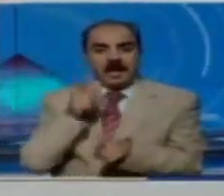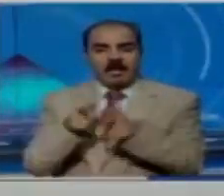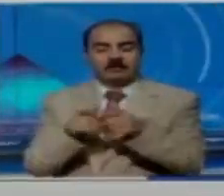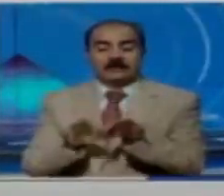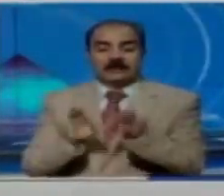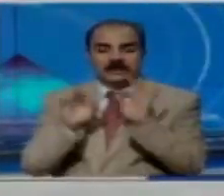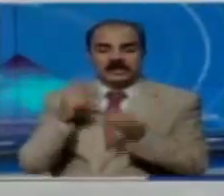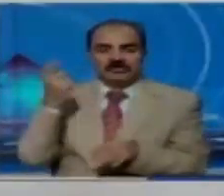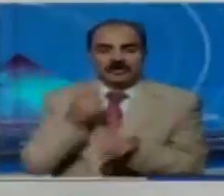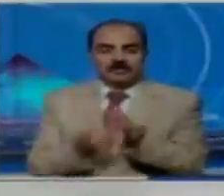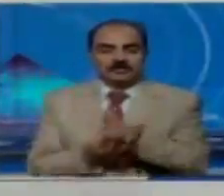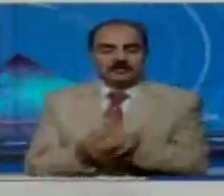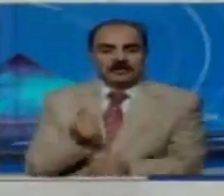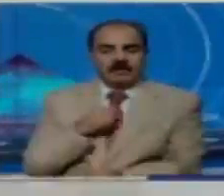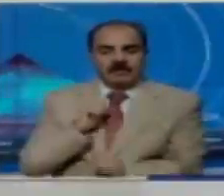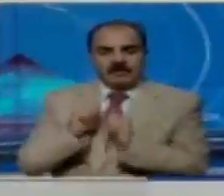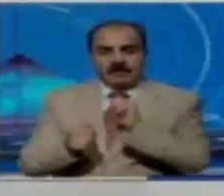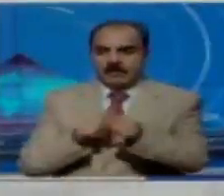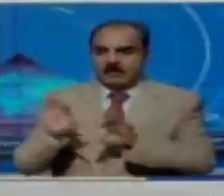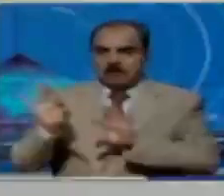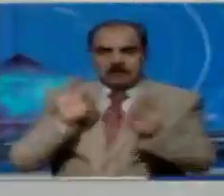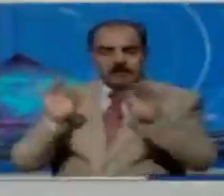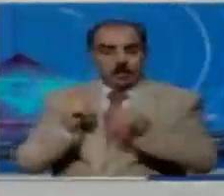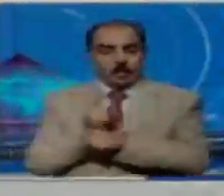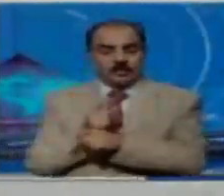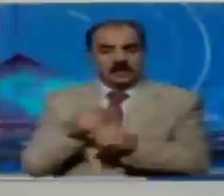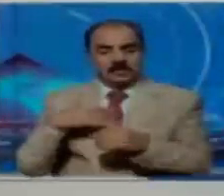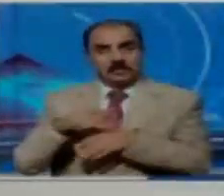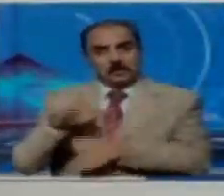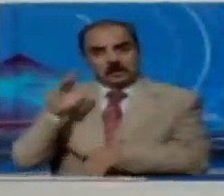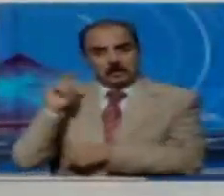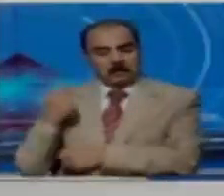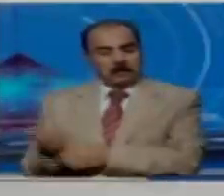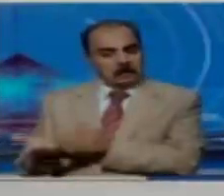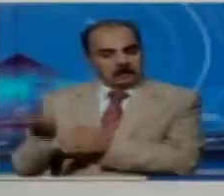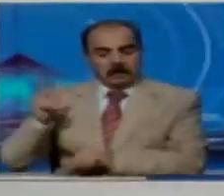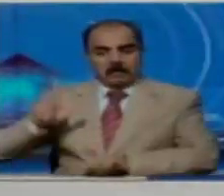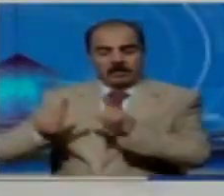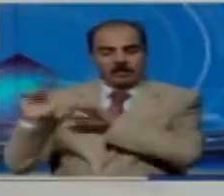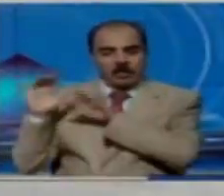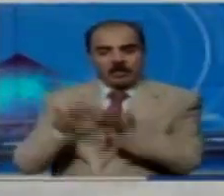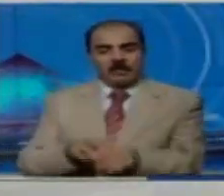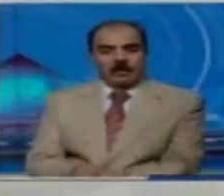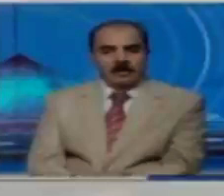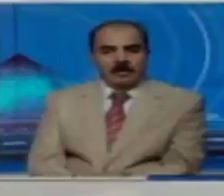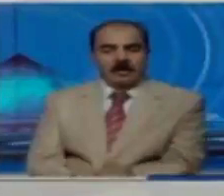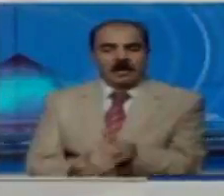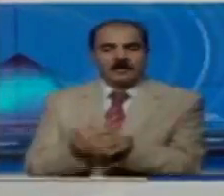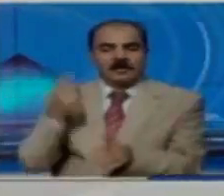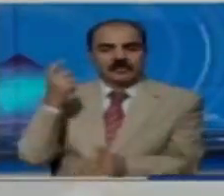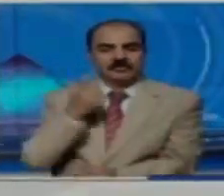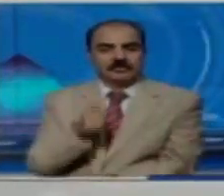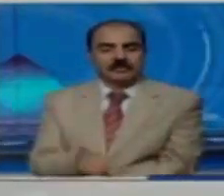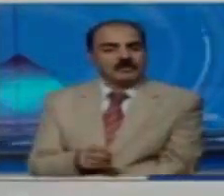بجامعة عين شمس بحضور نخبة من أساتذة كلية الإعلام وقيادات الجامعة. جامعة عين شمس